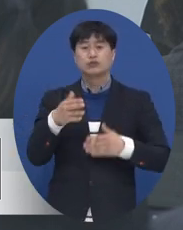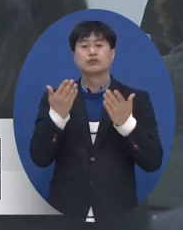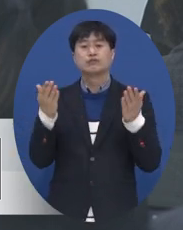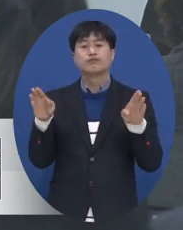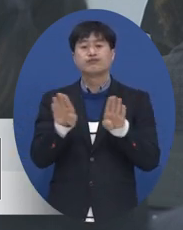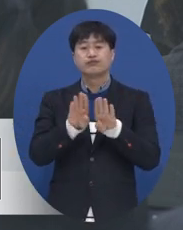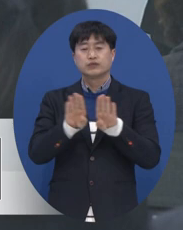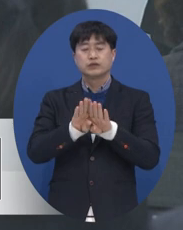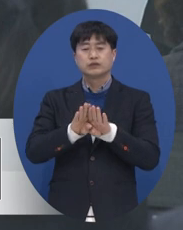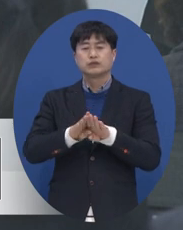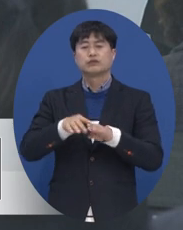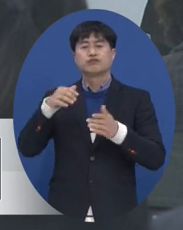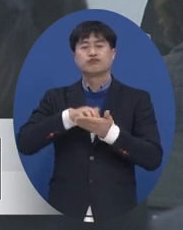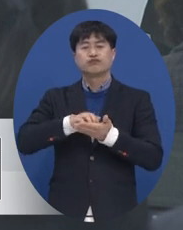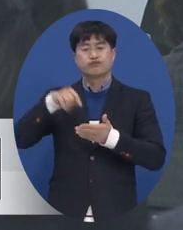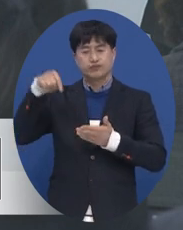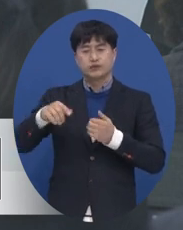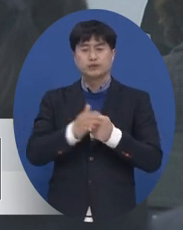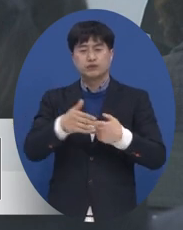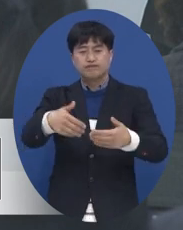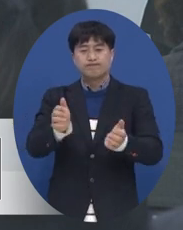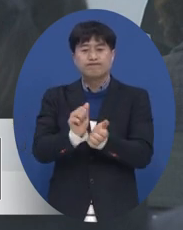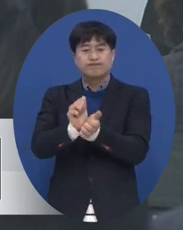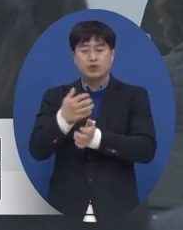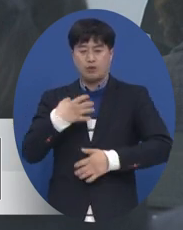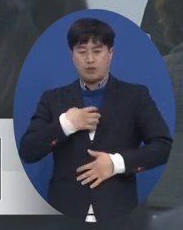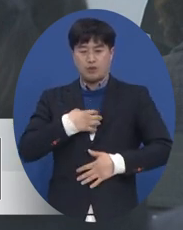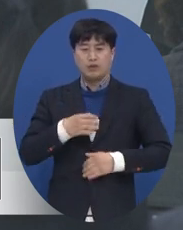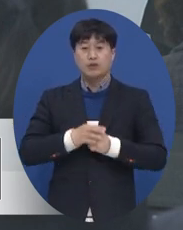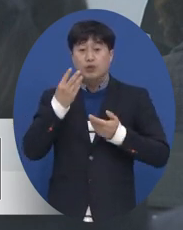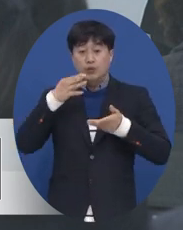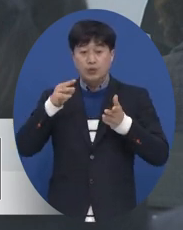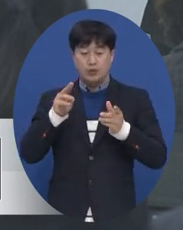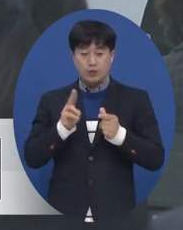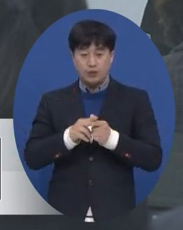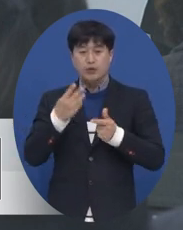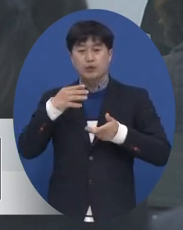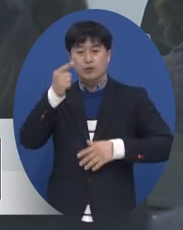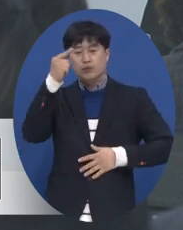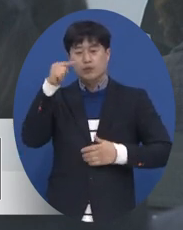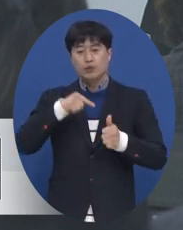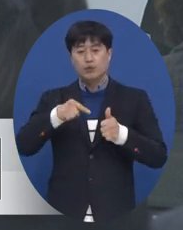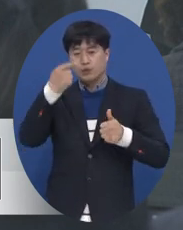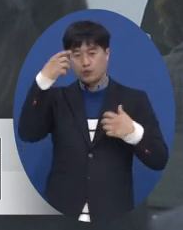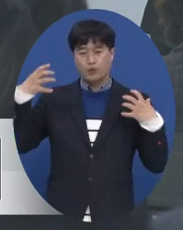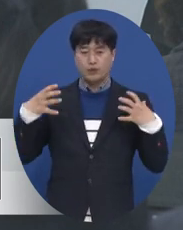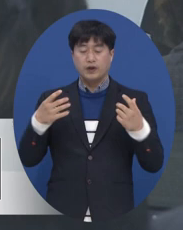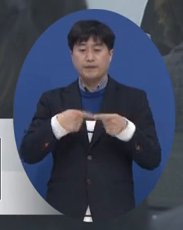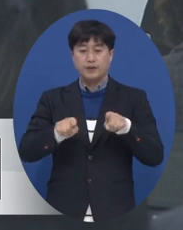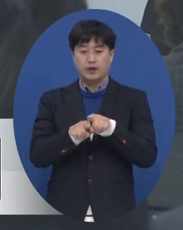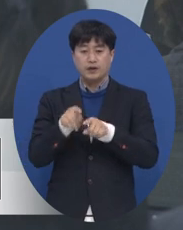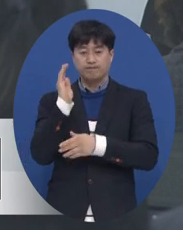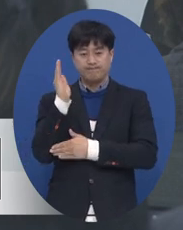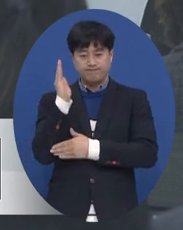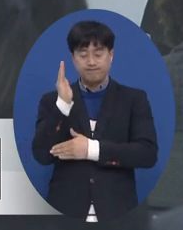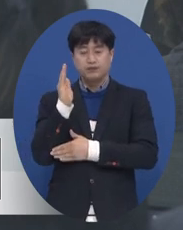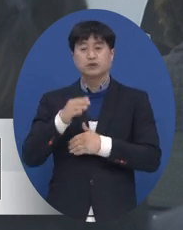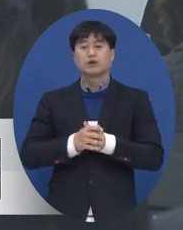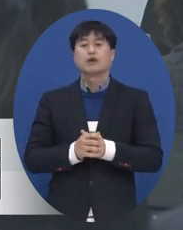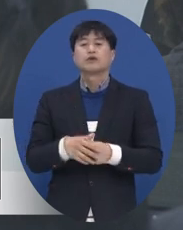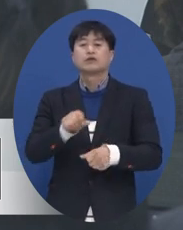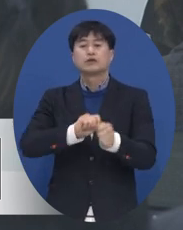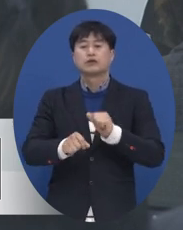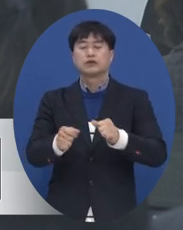휴원율이 낮은 탓에 집단 감염의 우려를 낳고 있는데요. 경기도와 경기도교육청은 합동 기자회견을 열고